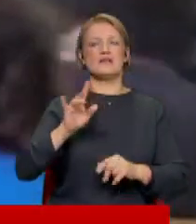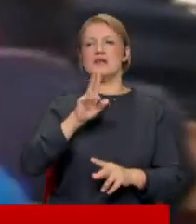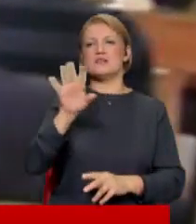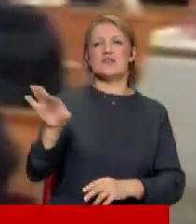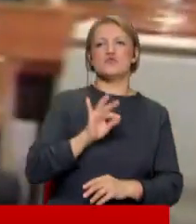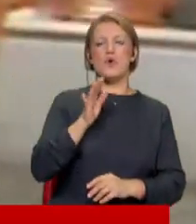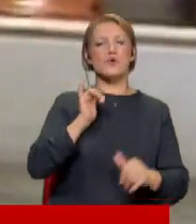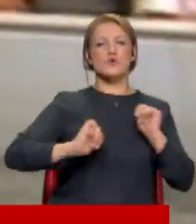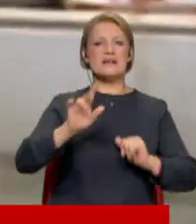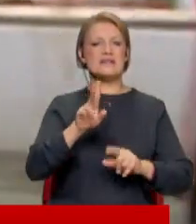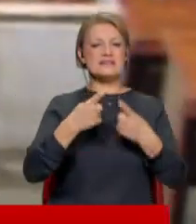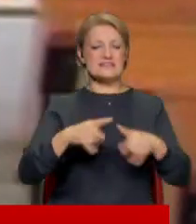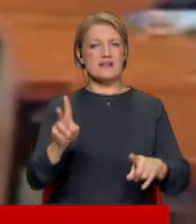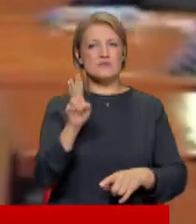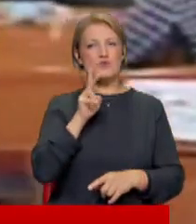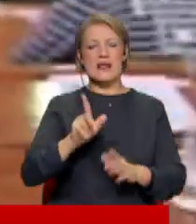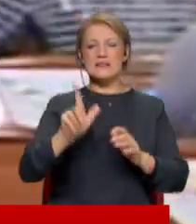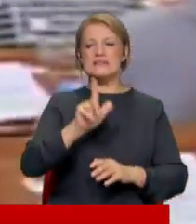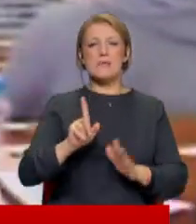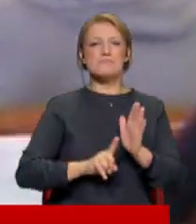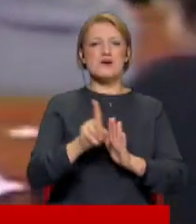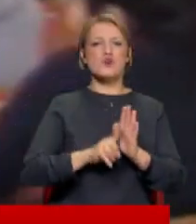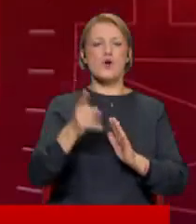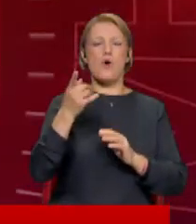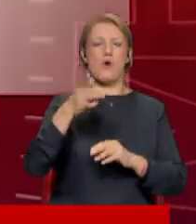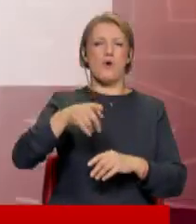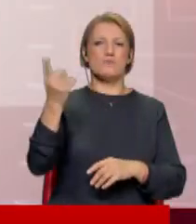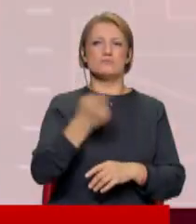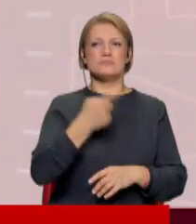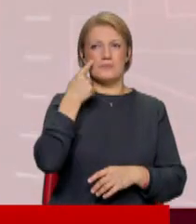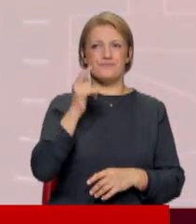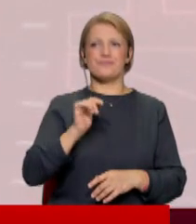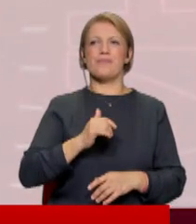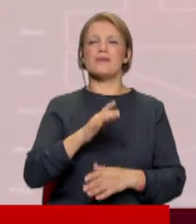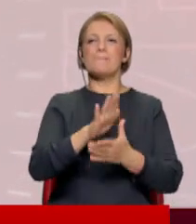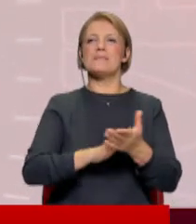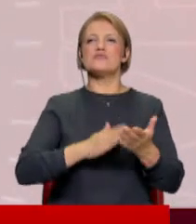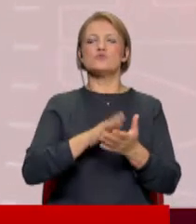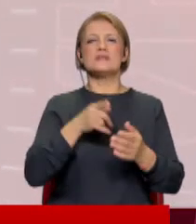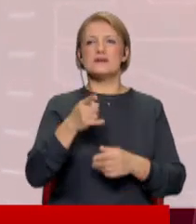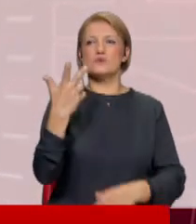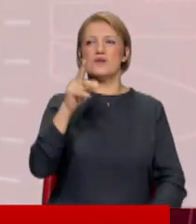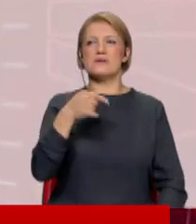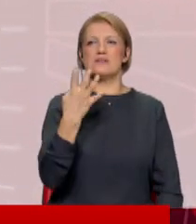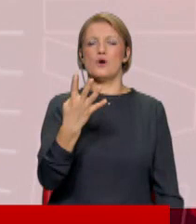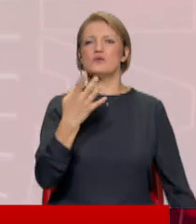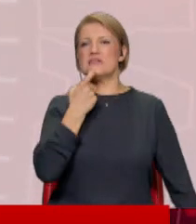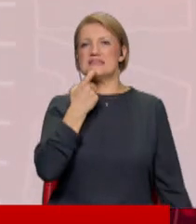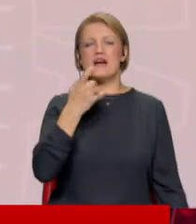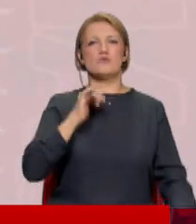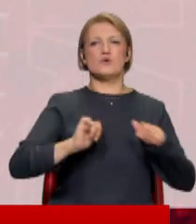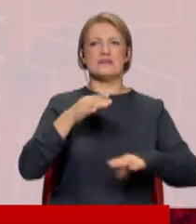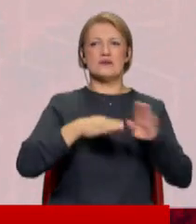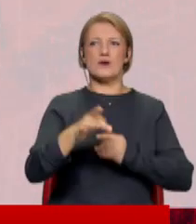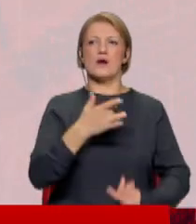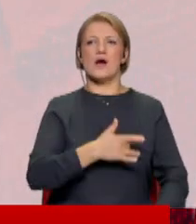üniversite sınav sonuçları liselerin başarı oranlarını da ortaya koydu fendislerinin mezunlarının ancak üçte biri 4 yıllık fakültelere